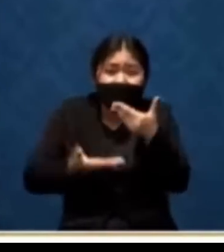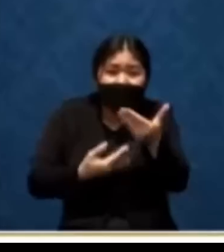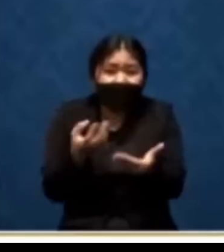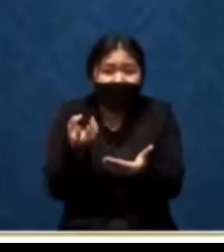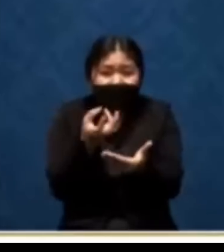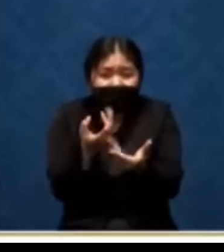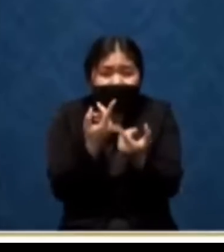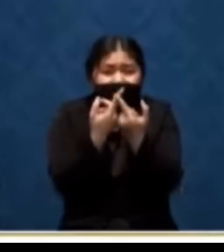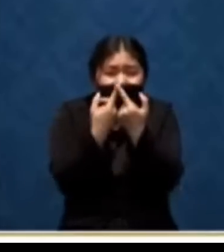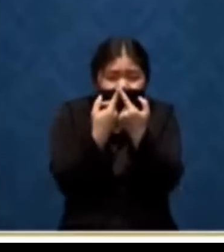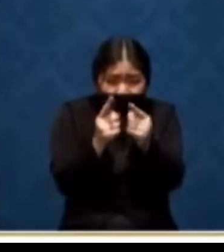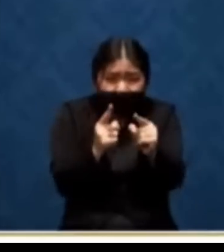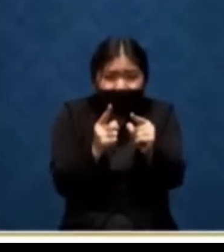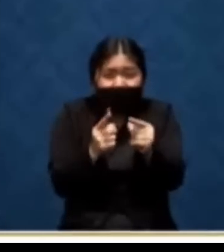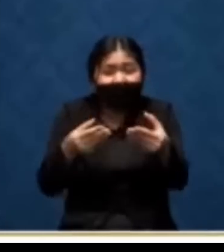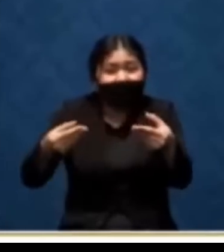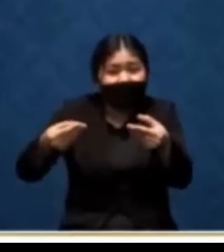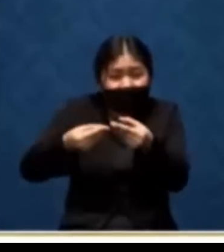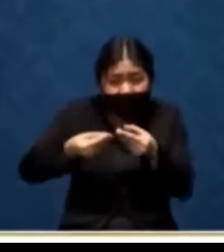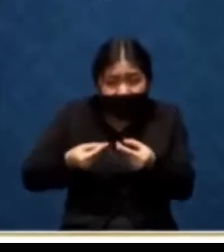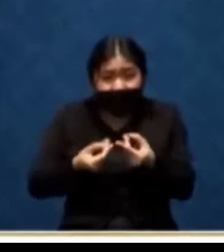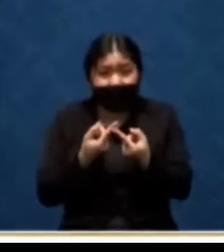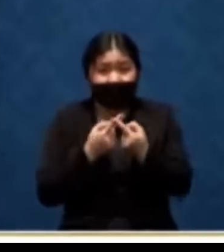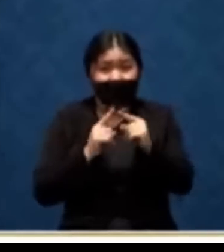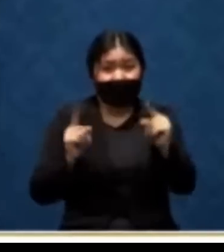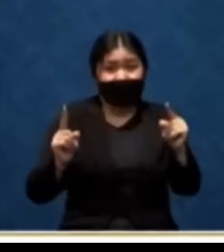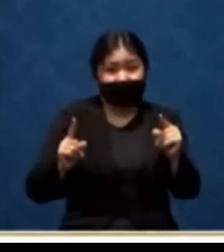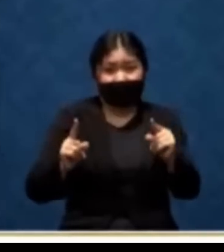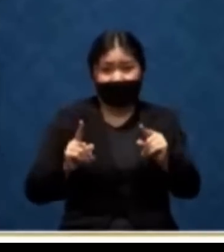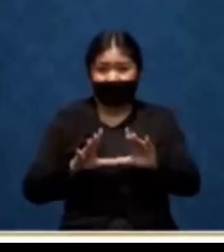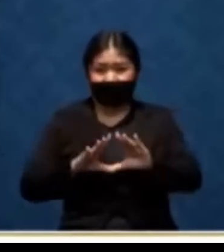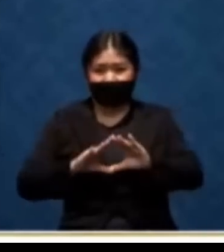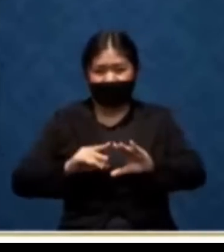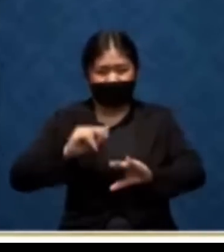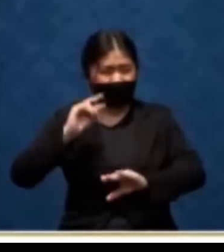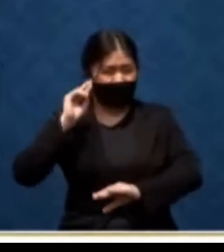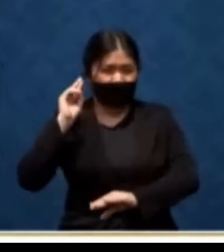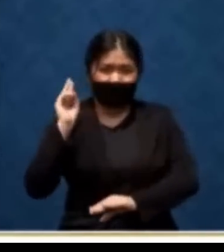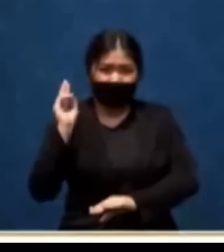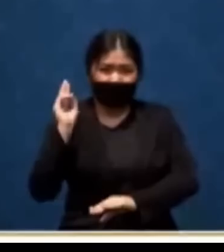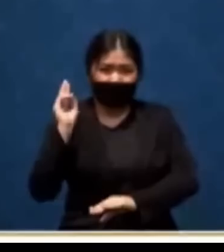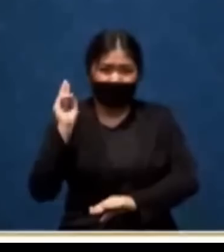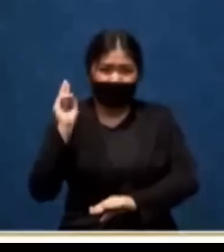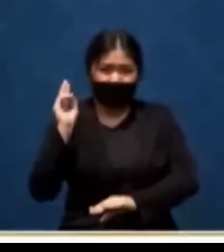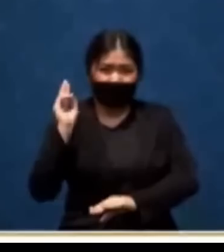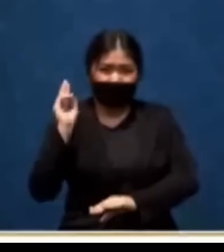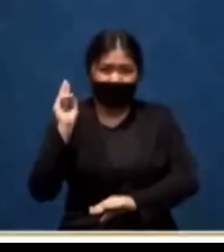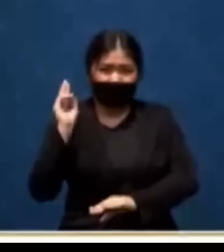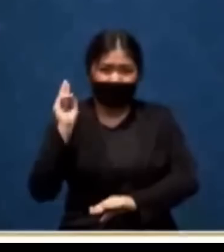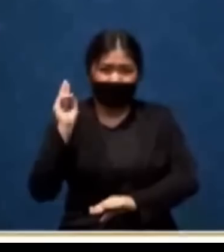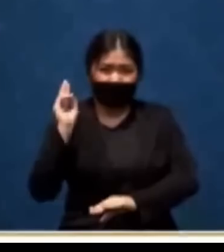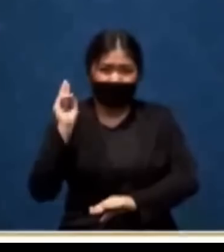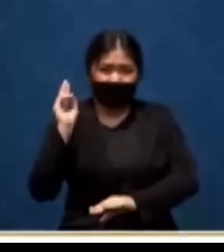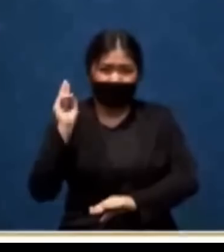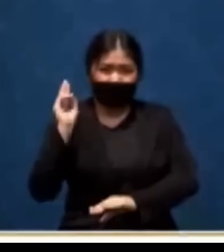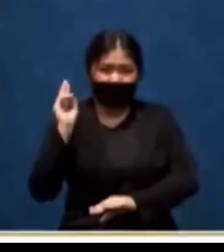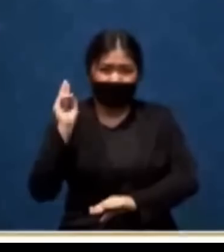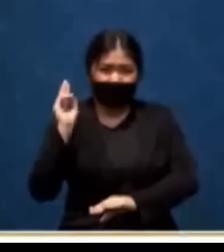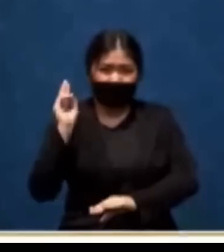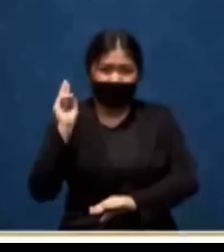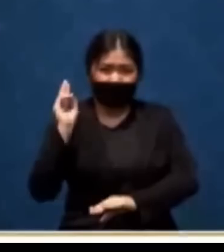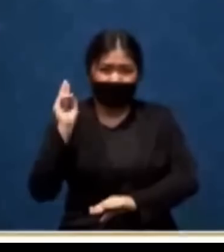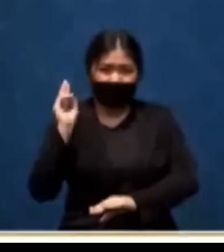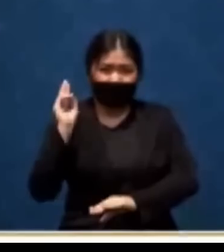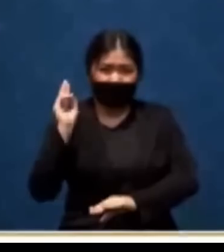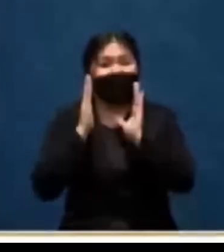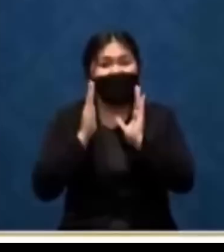เหมือนบ่อนแต่เป็นภัยเงียบที่ร้ายลึกและน่าจะมีมากกว่าหลายเท่าตัวและคน